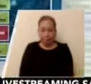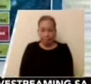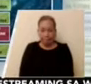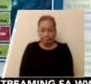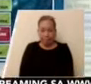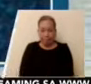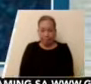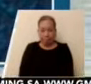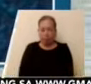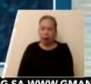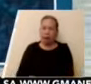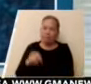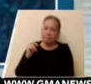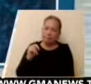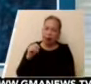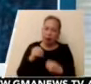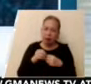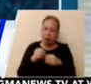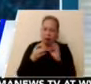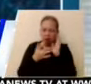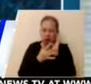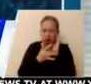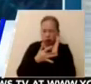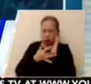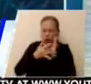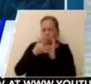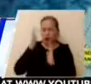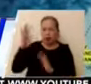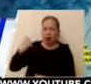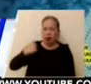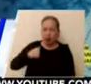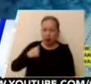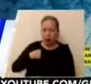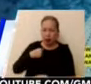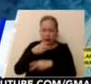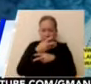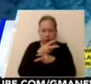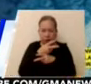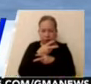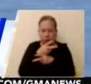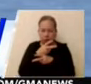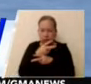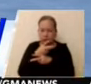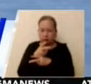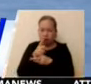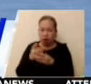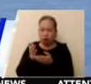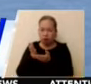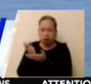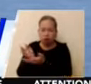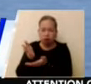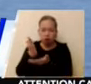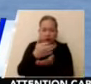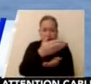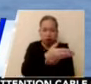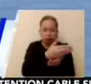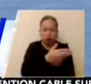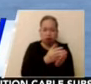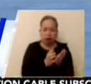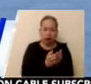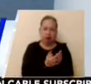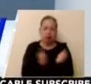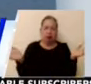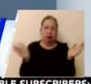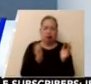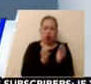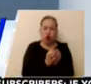Kinailangan pa ng detection technology ng Canada para masubaybayan ang pag-ikot ng pinakamalaking Coast Guard ship ng China sa